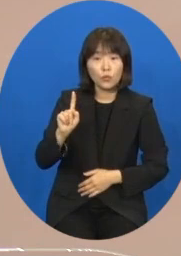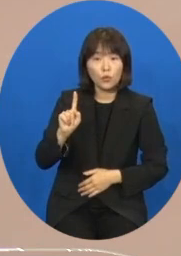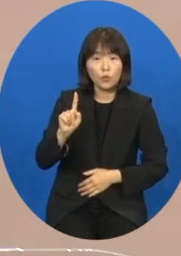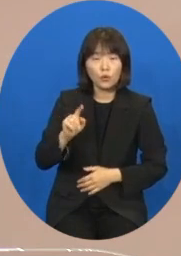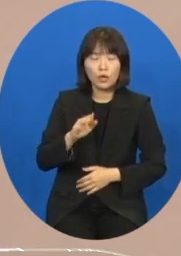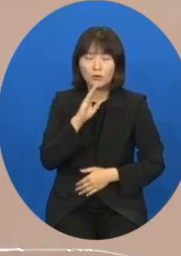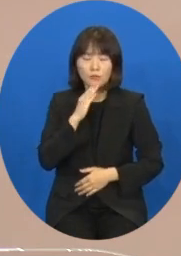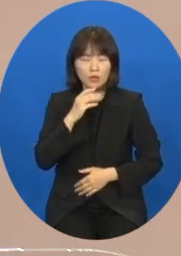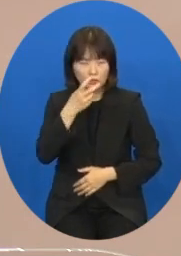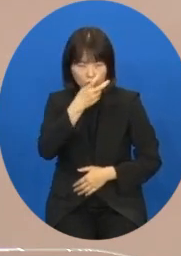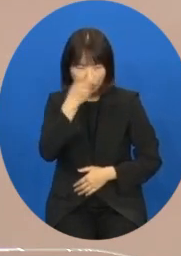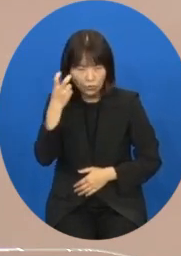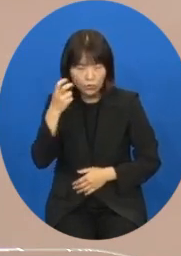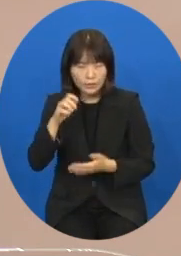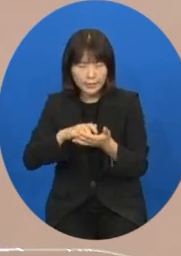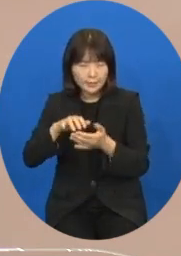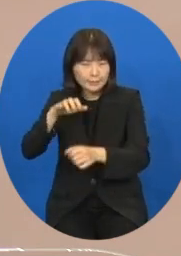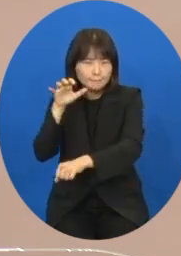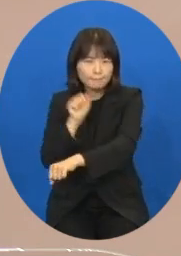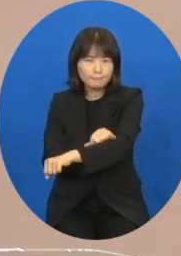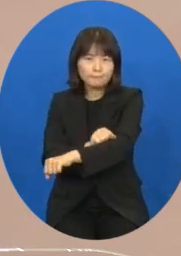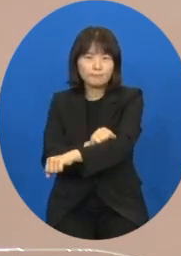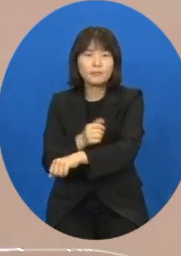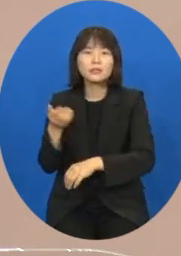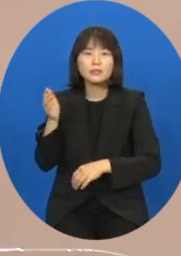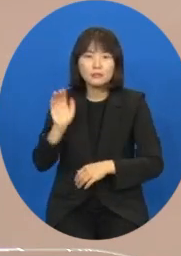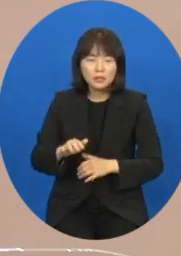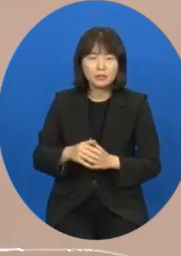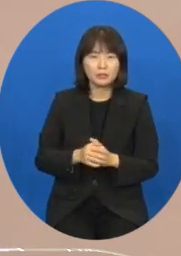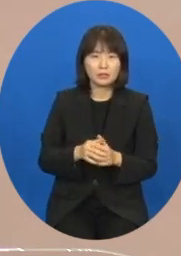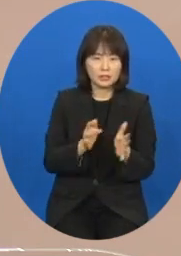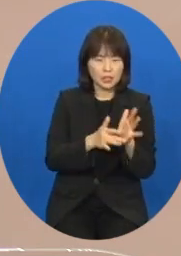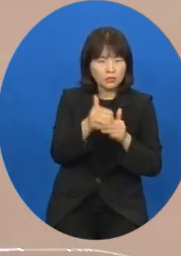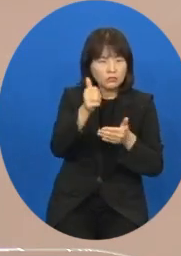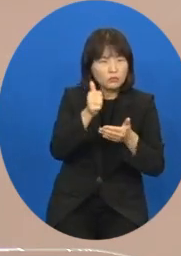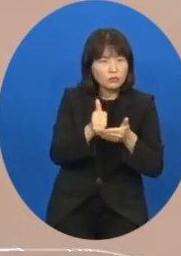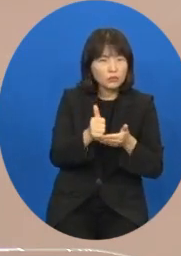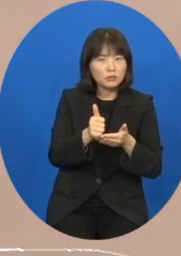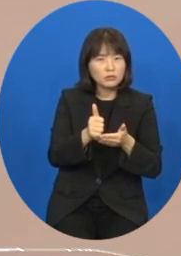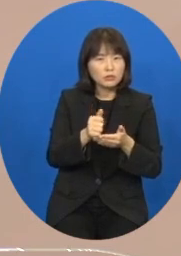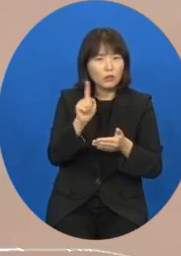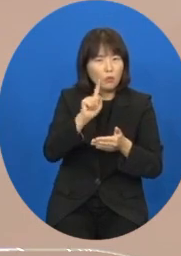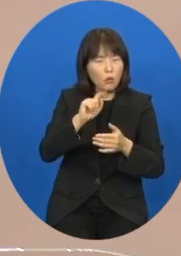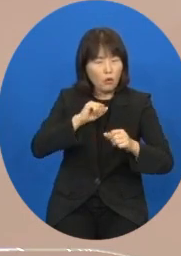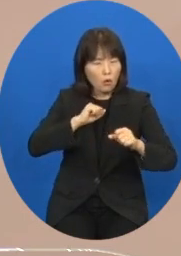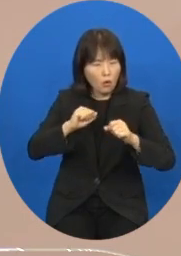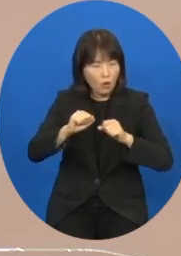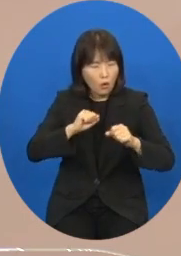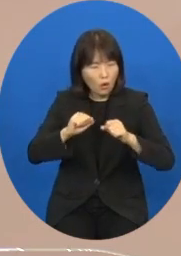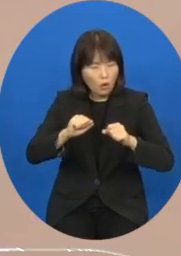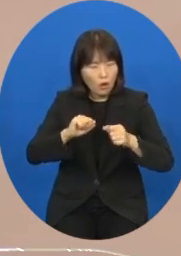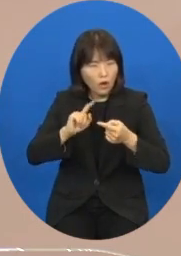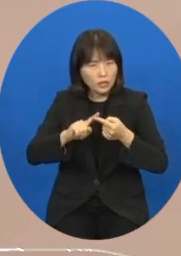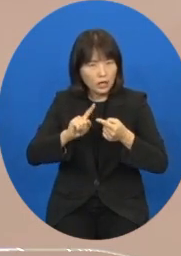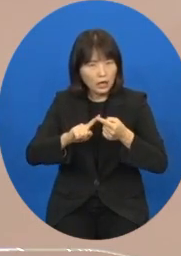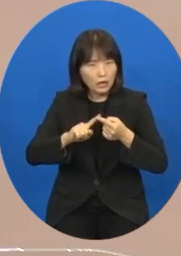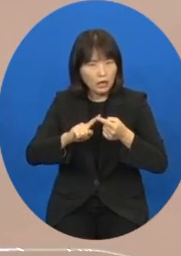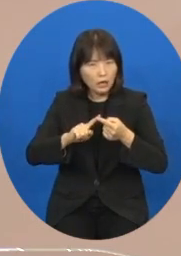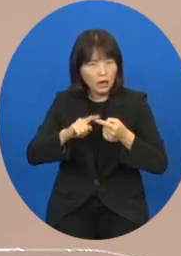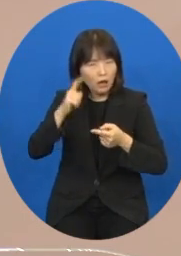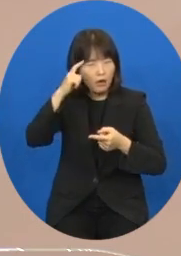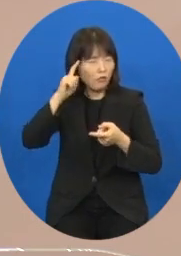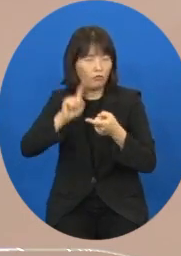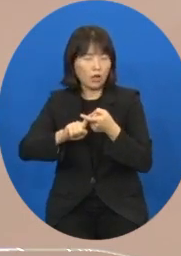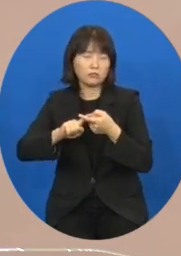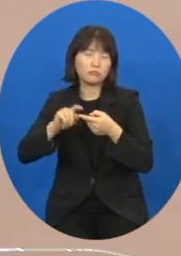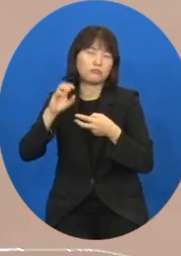똑똑했고 계산도 잘했지만 예수님께서 뭘 하시려고 하시나 하는 것에 대해서는 아무 관심이